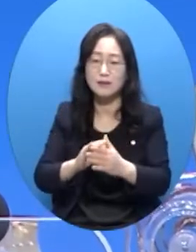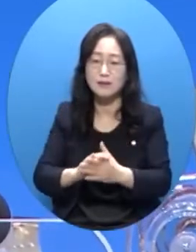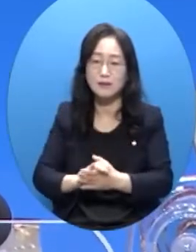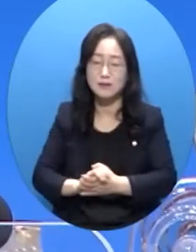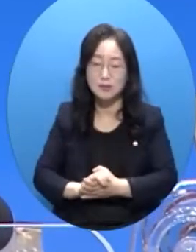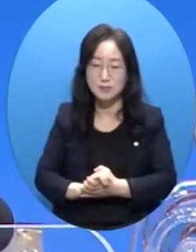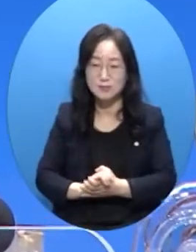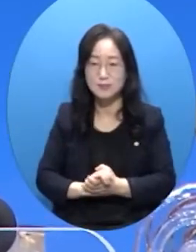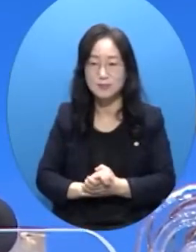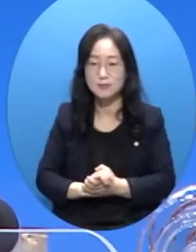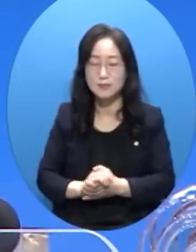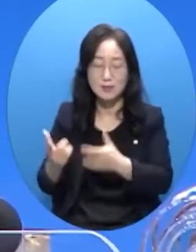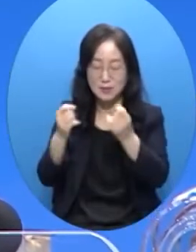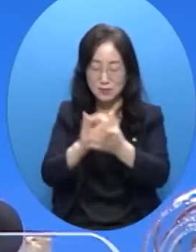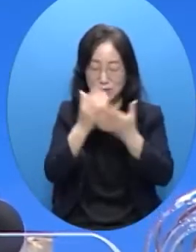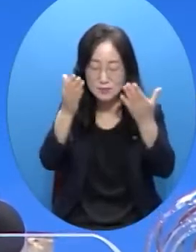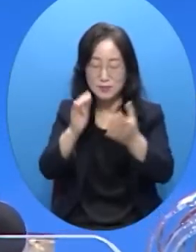옛날만큼 부모님을